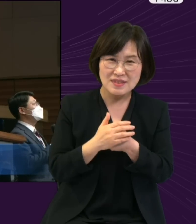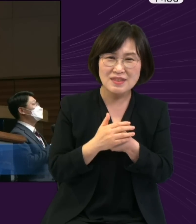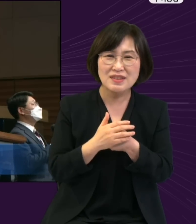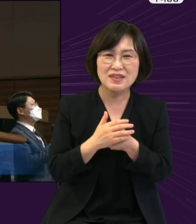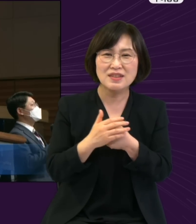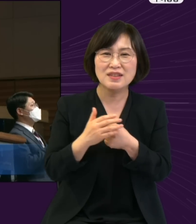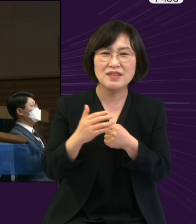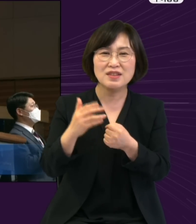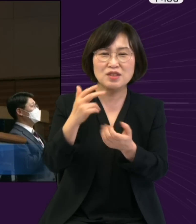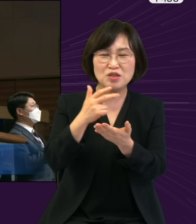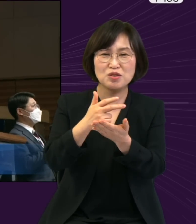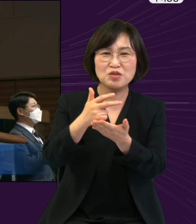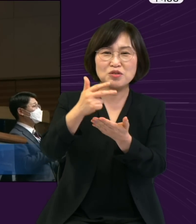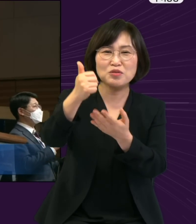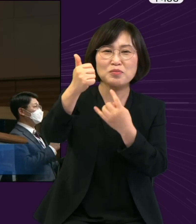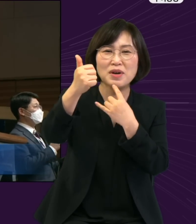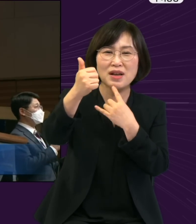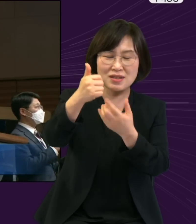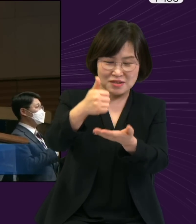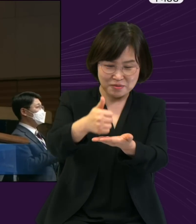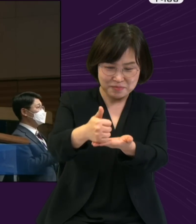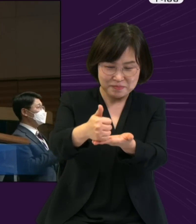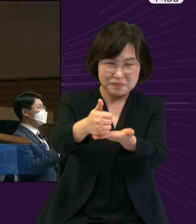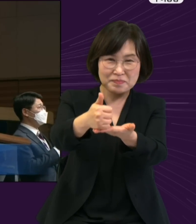것이니 주만